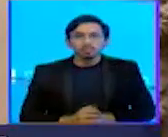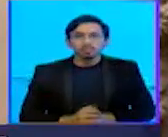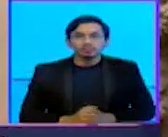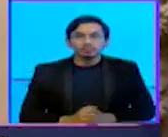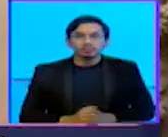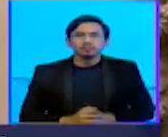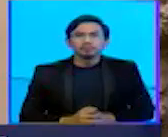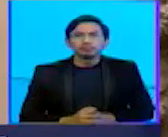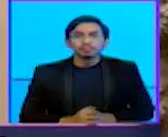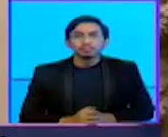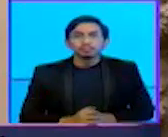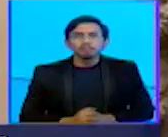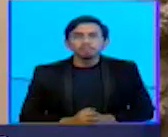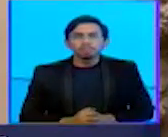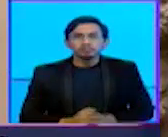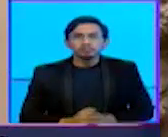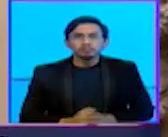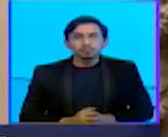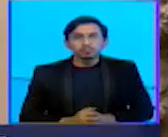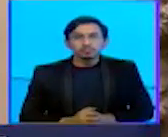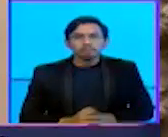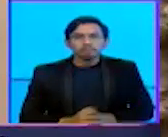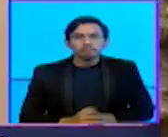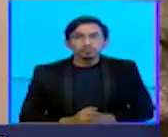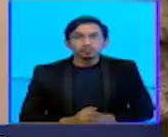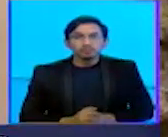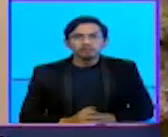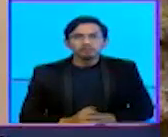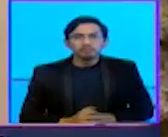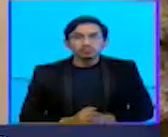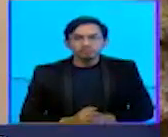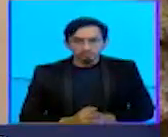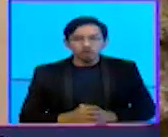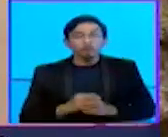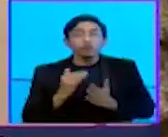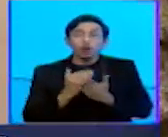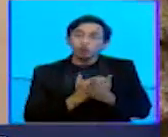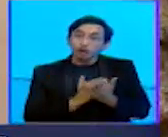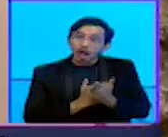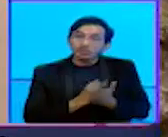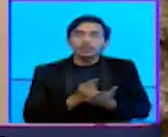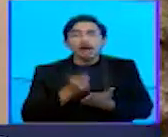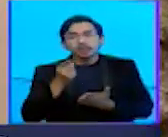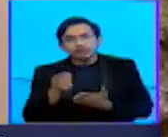Ya, tapi dalam peraturan, dalam penindakan atau pengenaan sanksi administrasi terhadap